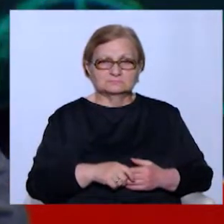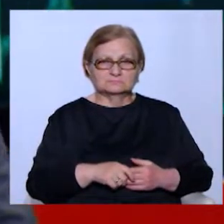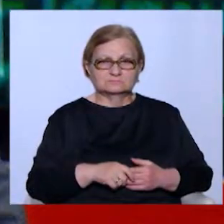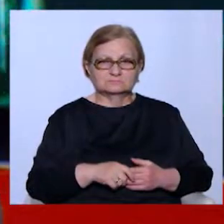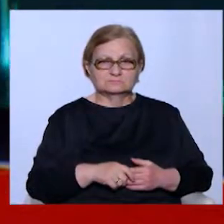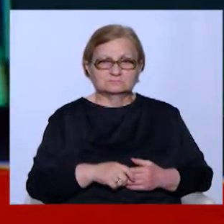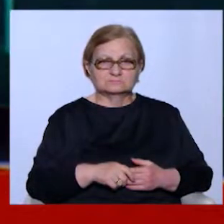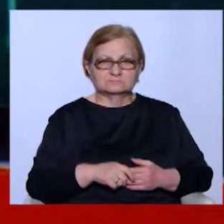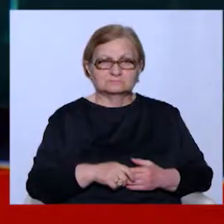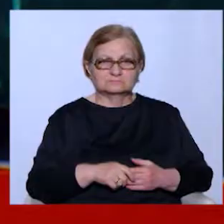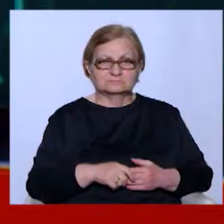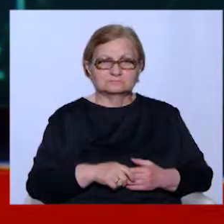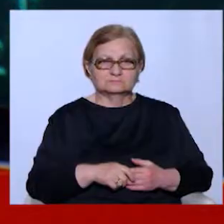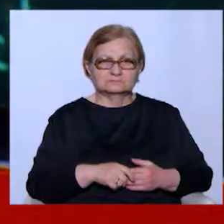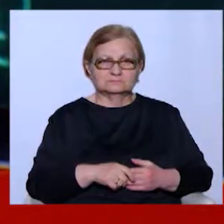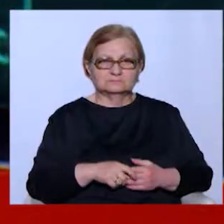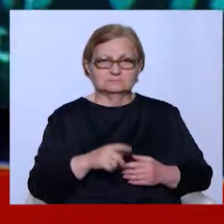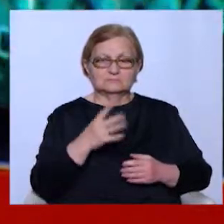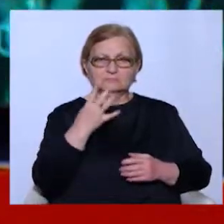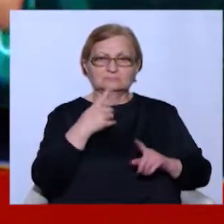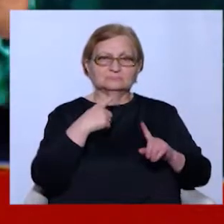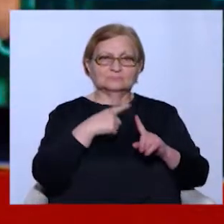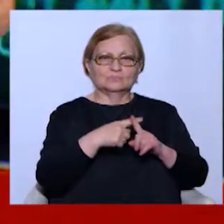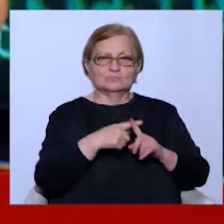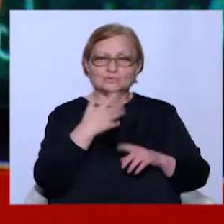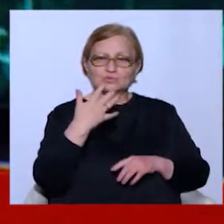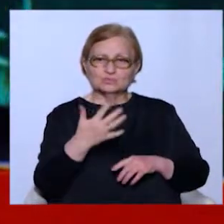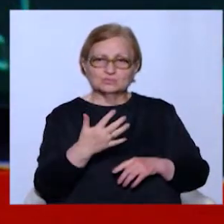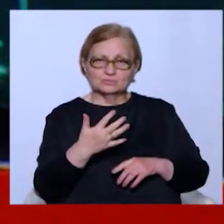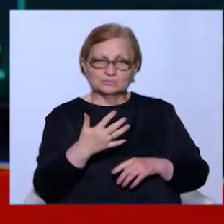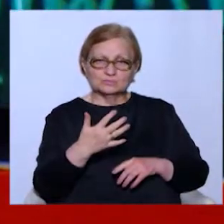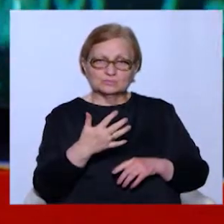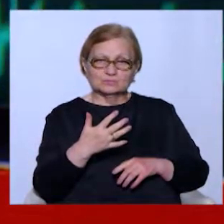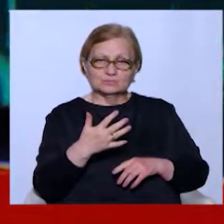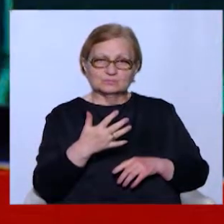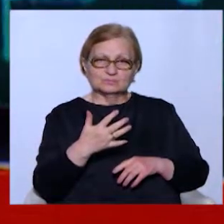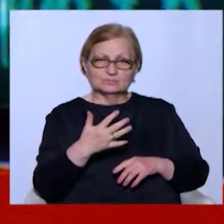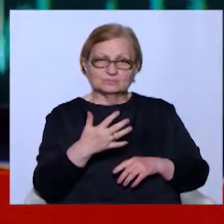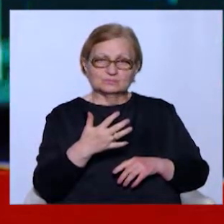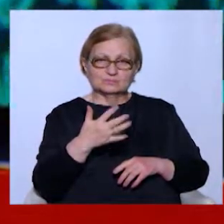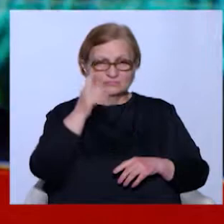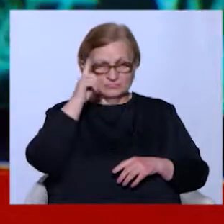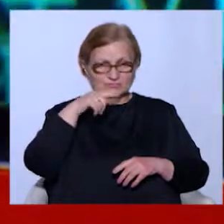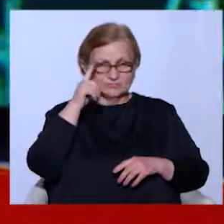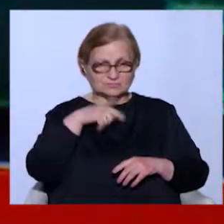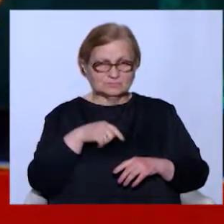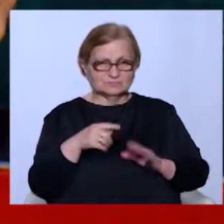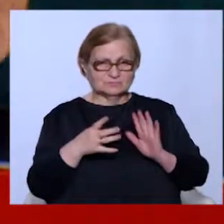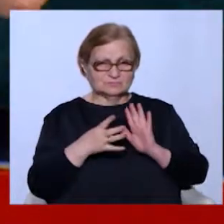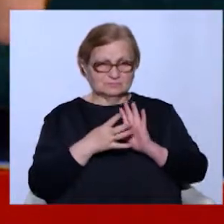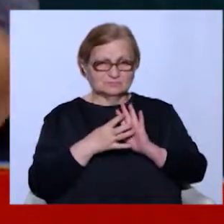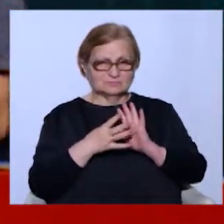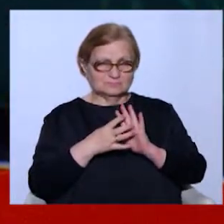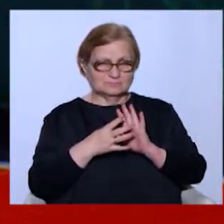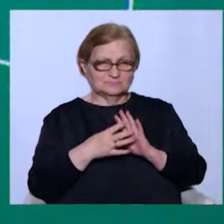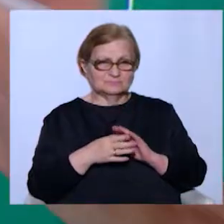გავაგრძელეთ. ოთხს უნდა დავუმატოთ ხუთი. ოთხს დავუმატოთ ხუთი, ჩვენ უკვე კარგად ვიცით, ეს არის